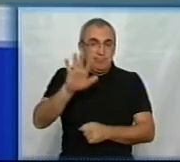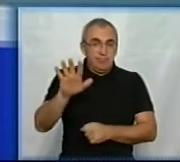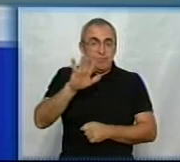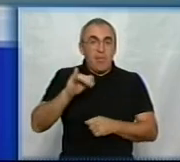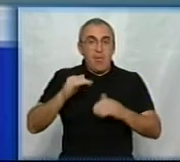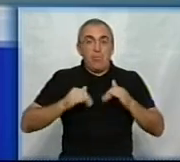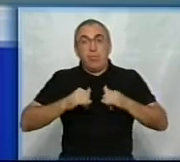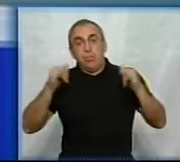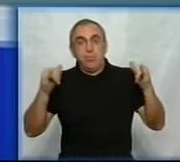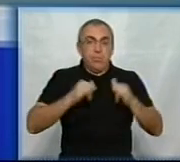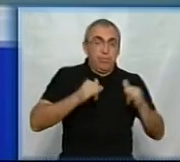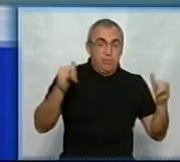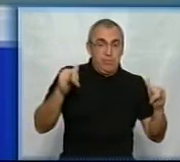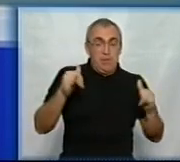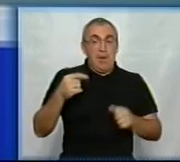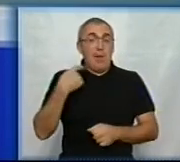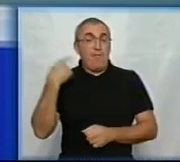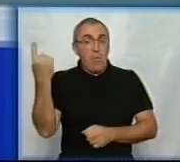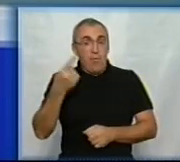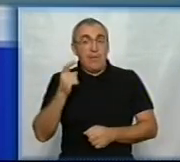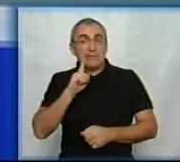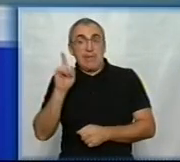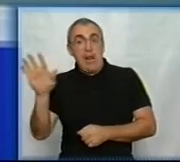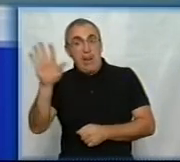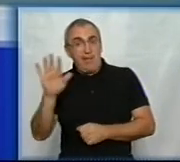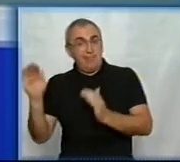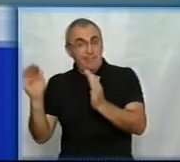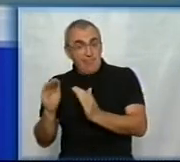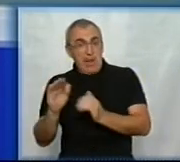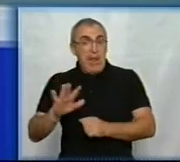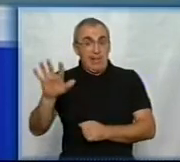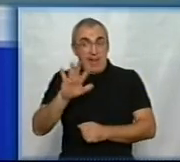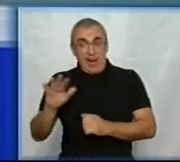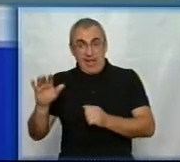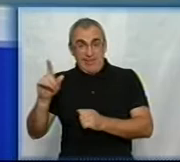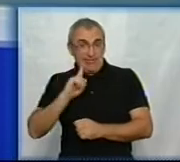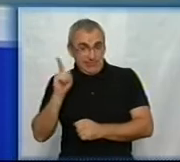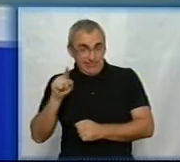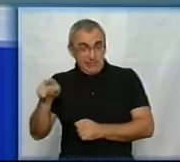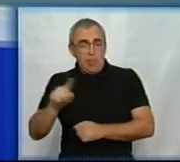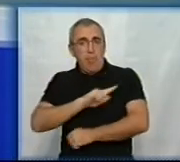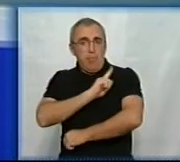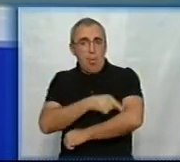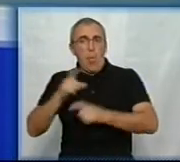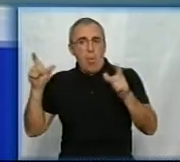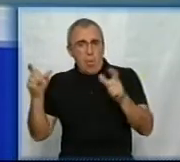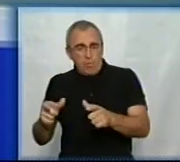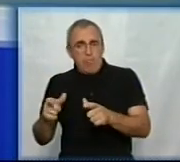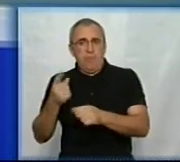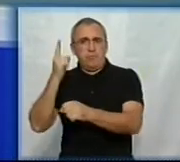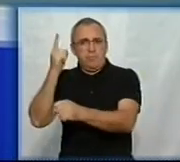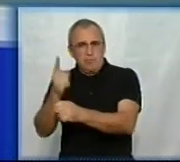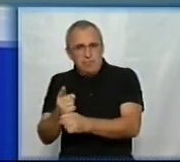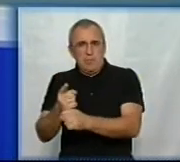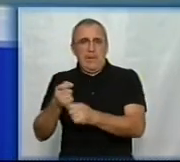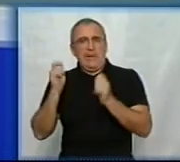поширення коронавірусу. Кіровоградська область знаходиться в зеленій зоні. Для території зеленої зони посилили обмеження. Зокрема, заборонили